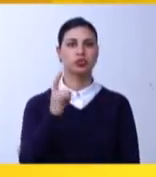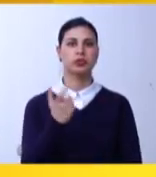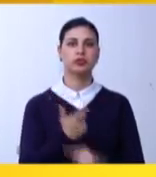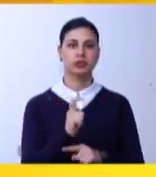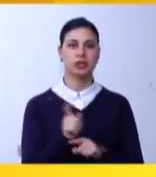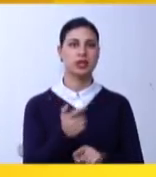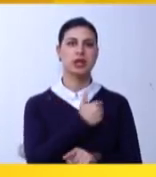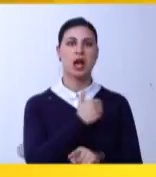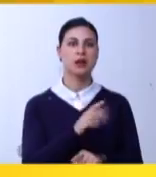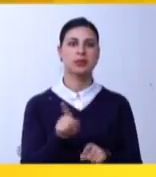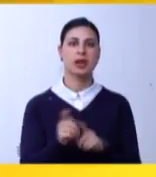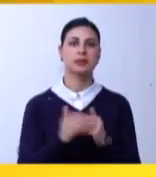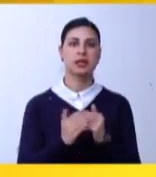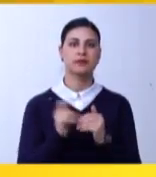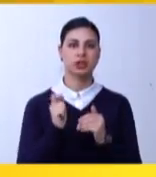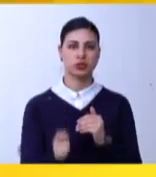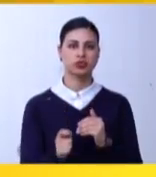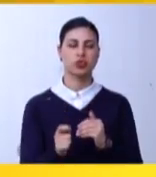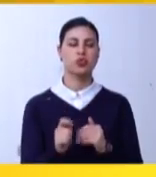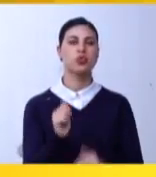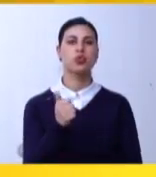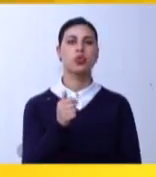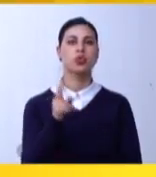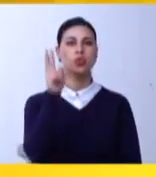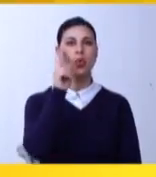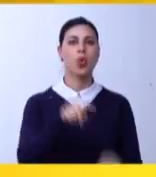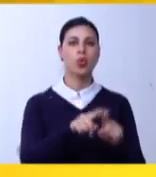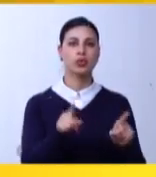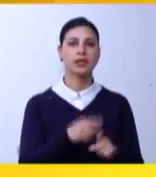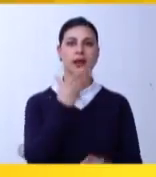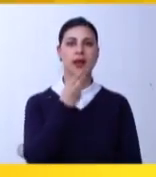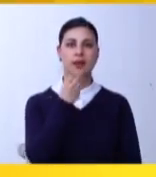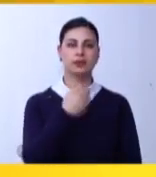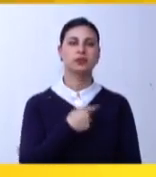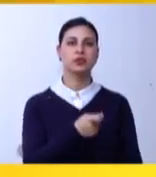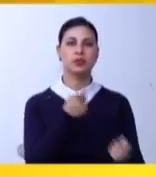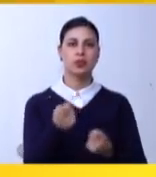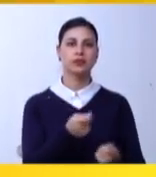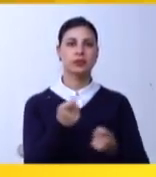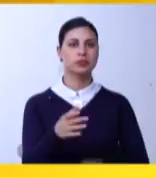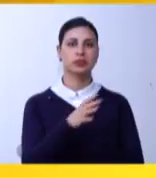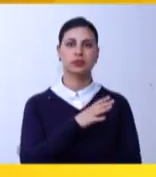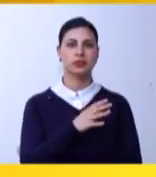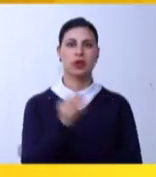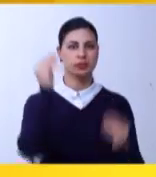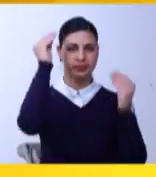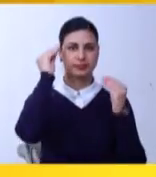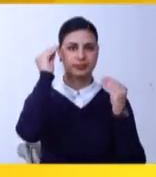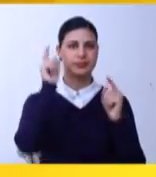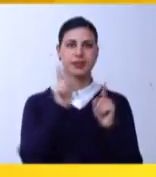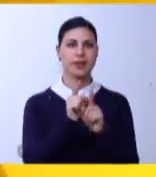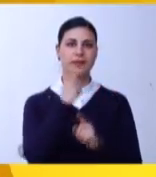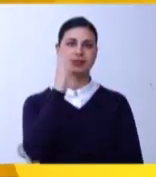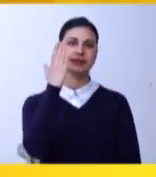და თან არ მინდა რომ დავსაჯო. რანაირი ქოთნები არ მოუტანეთ, ცილინდრად დაიხურა სარკეში პოზიორებდა.